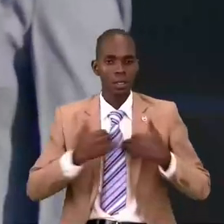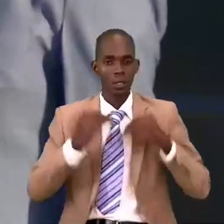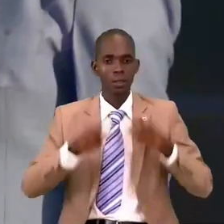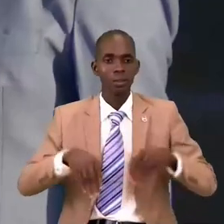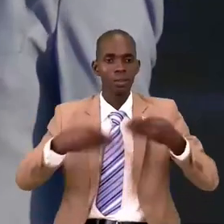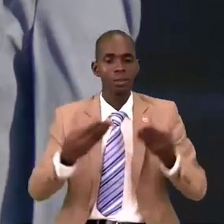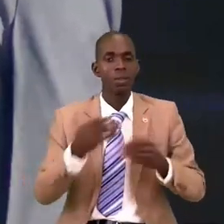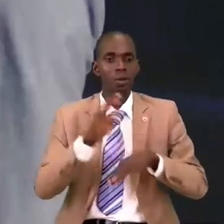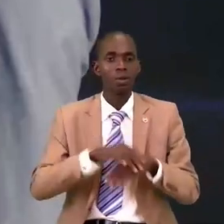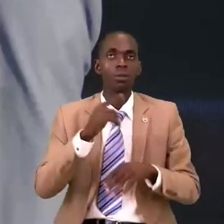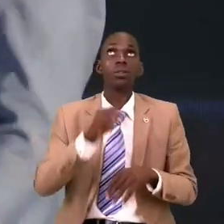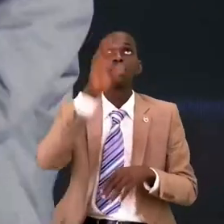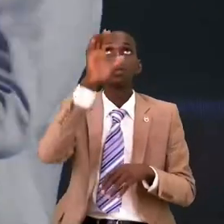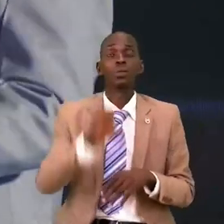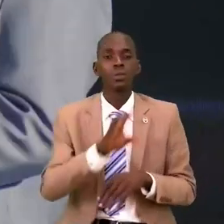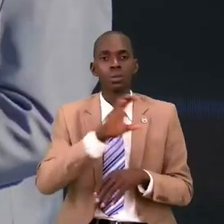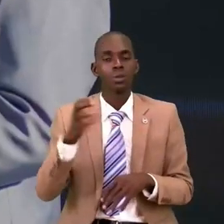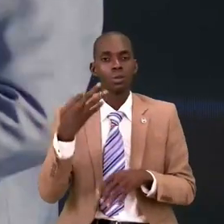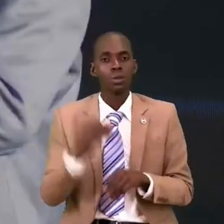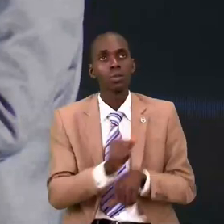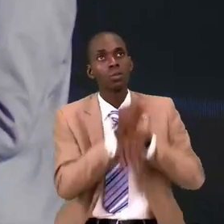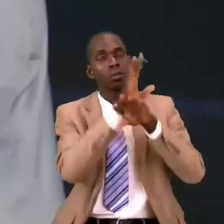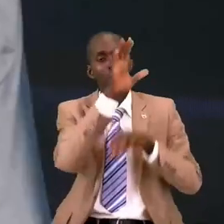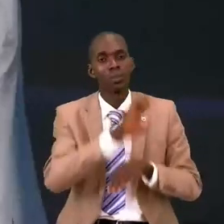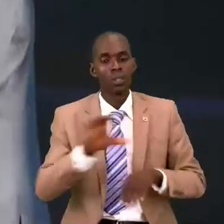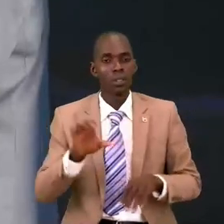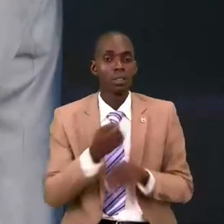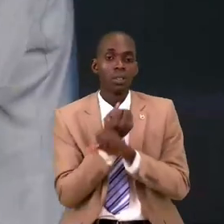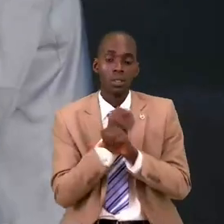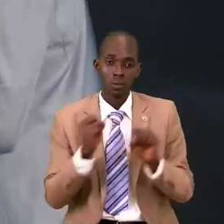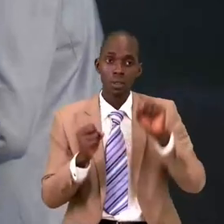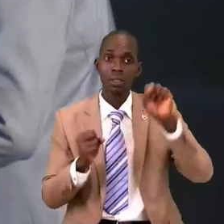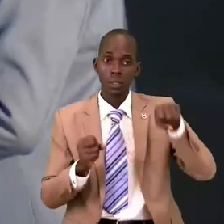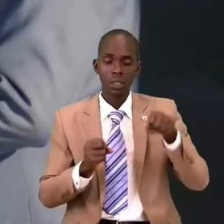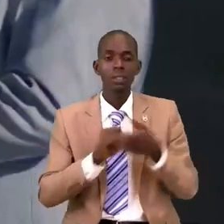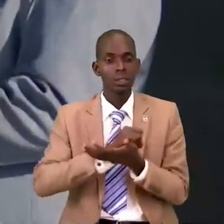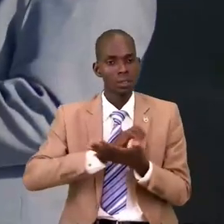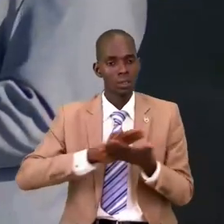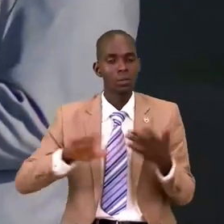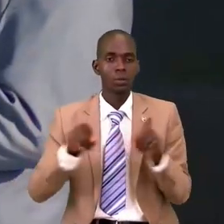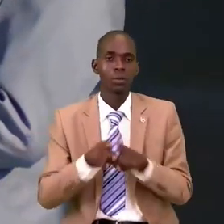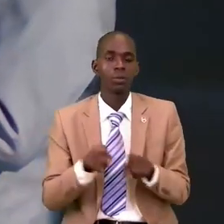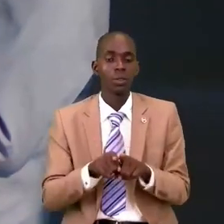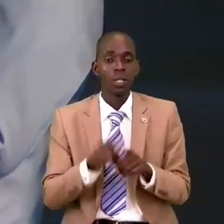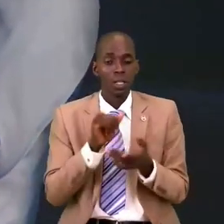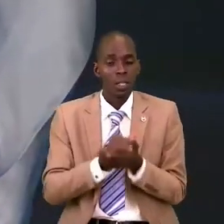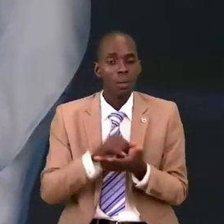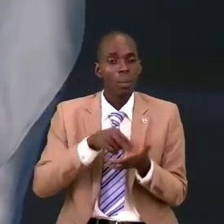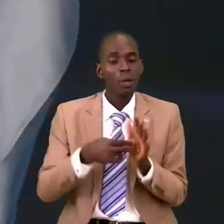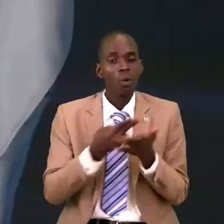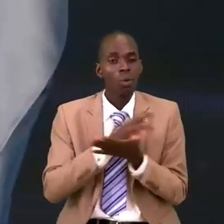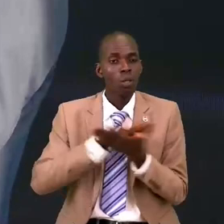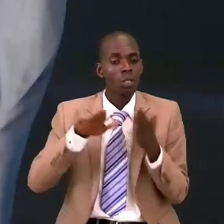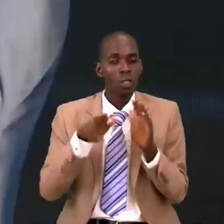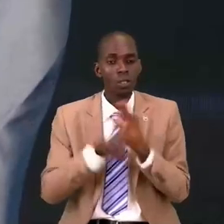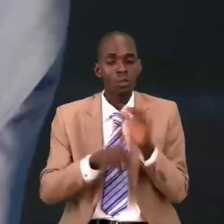sanctification, cette sainteté sans laquelle personne ne verra le Seigneur. Lorsque tout le monde dit, nous